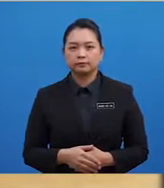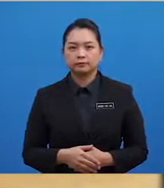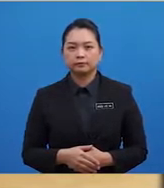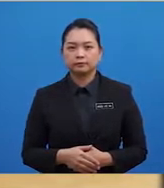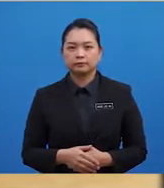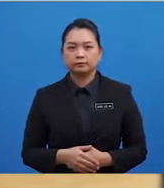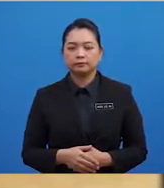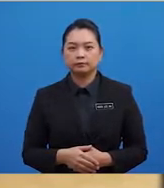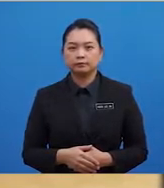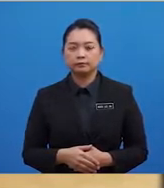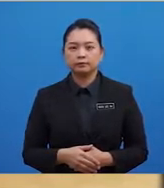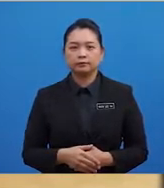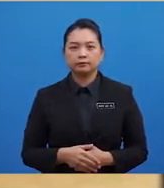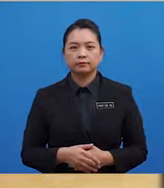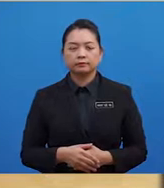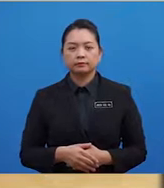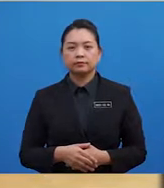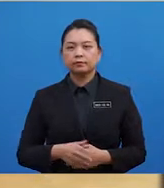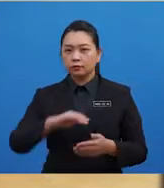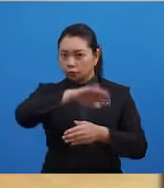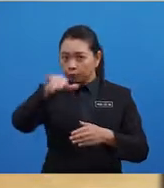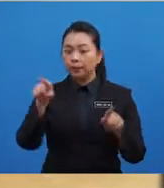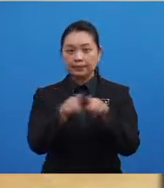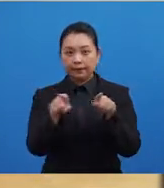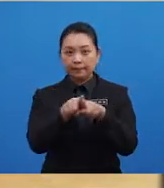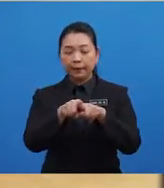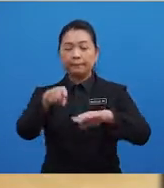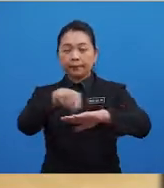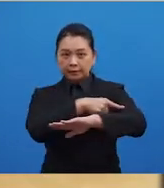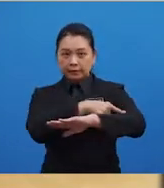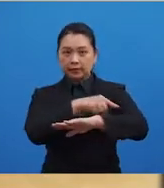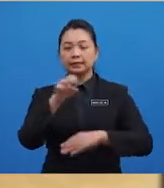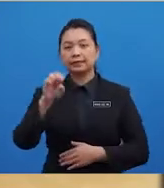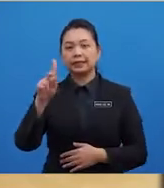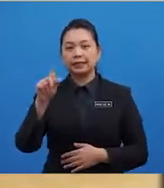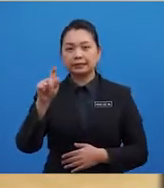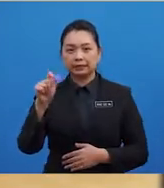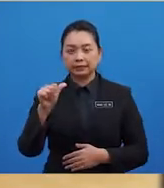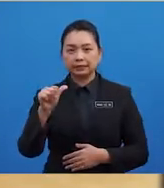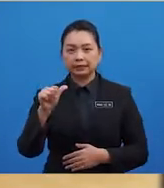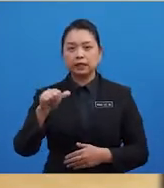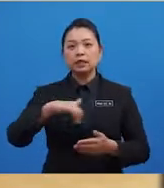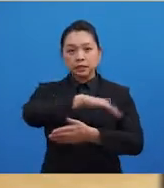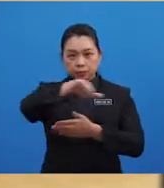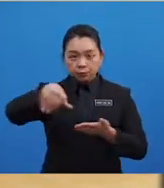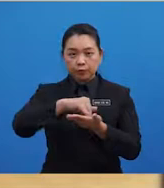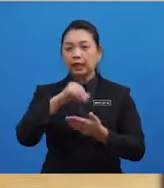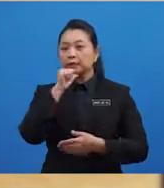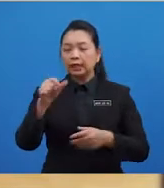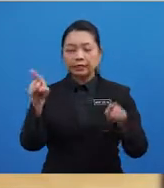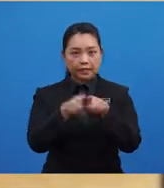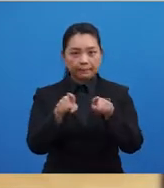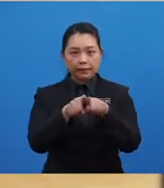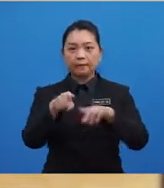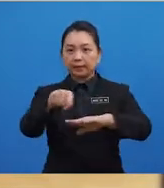manakala sebarang poligon yang mempunyai sisi lurus yang tidak sama panjang dikenali sebagai poligon tidak